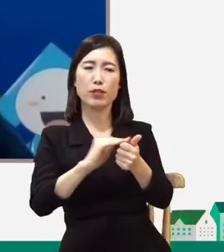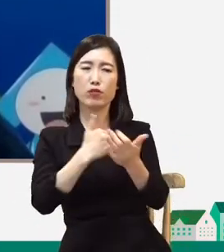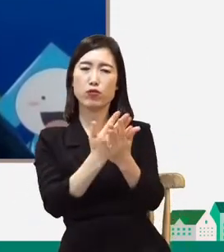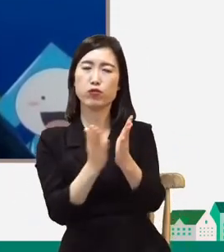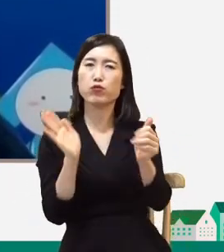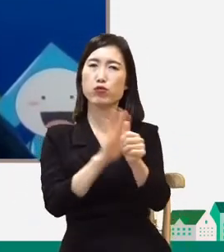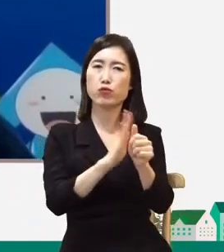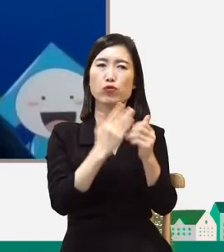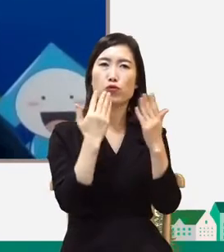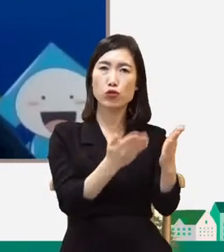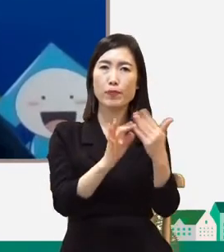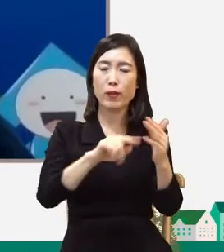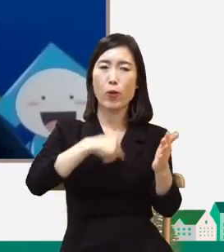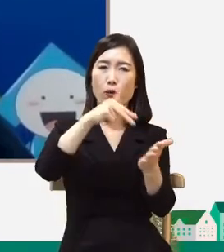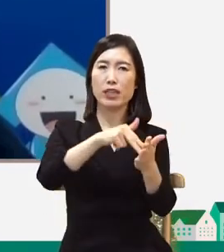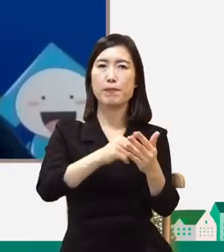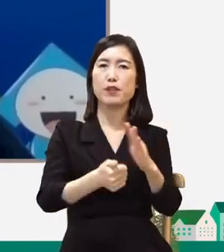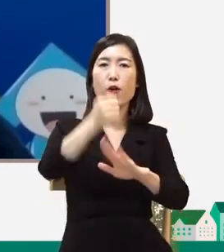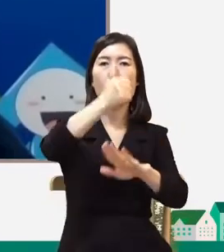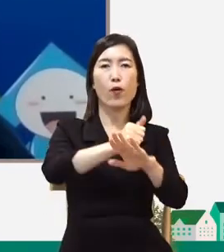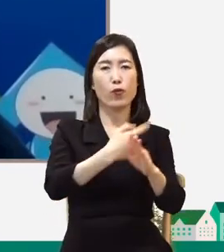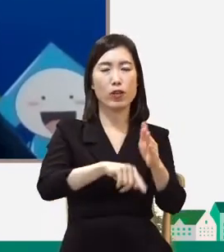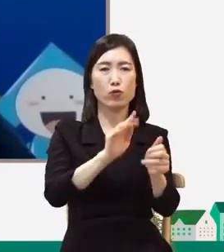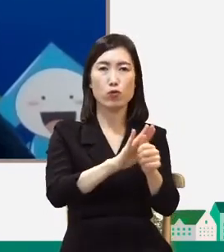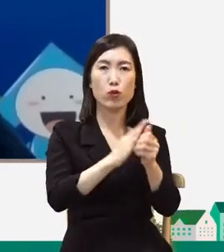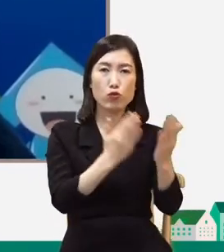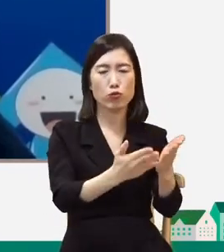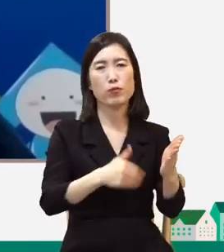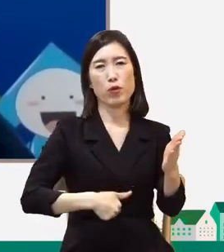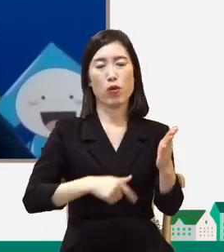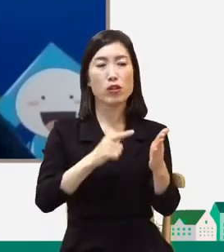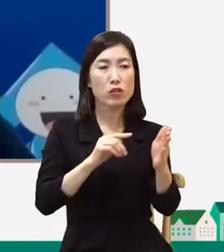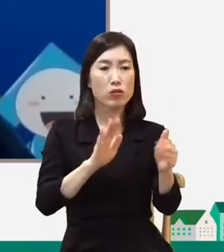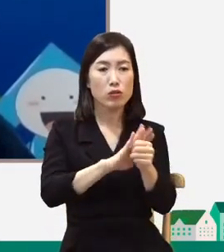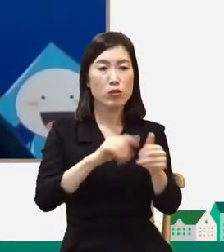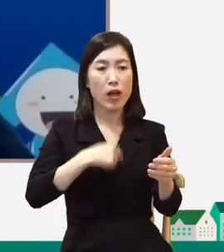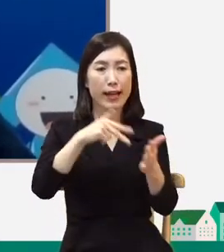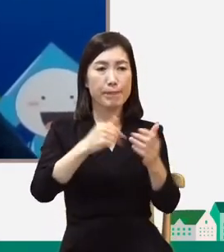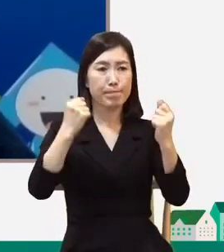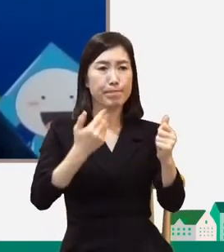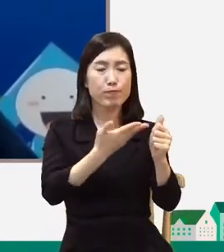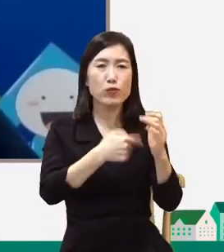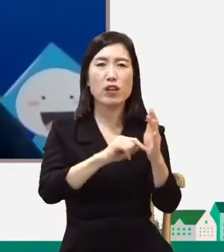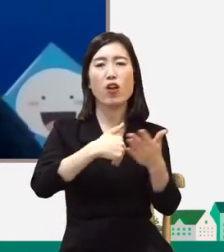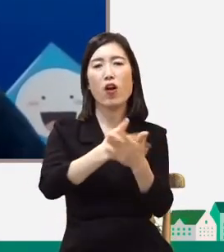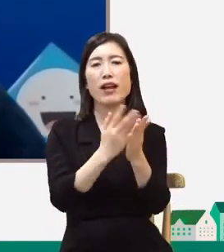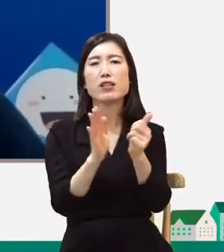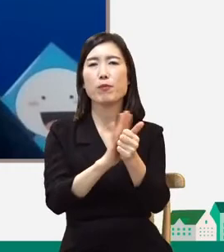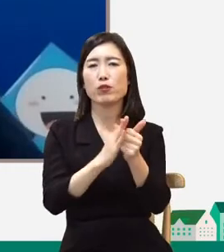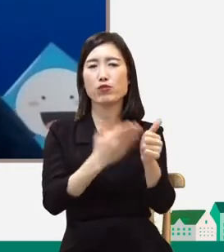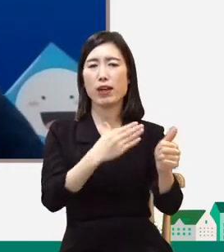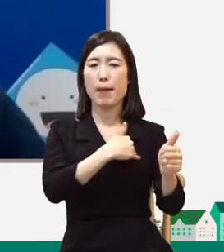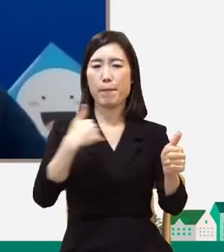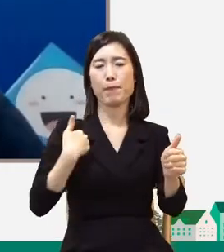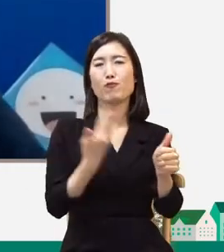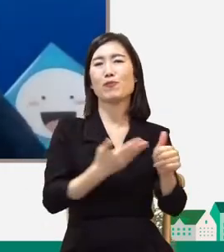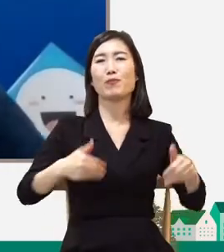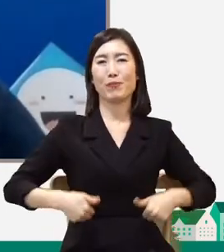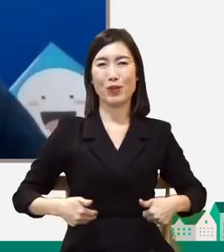인프라가 같이 구축돼야지만이 진정한 어떤 자립주택의 기능을 할 수 있다고 저는 봅니다. 예,